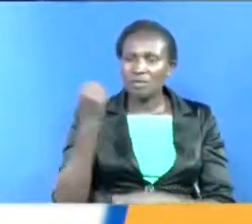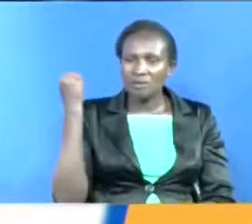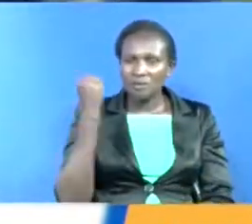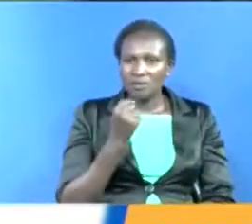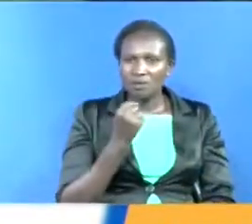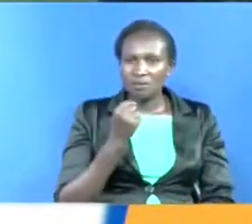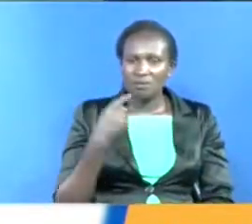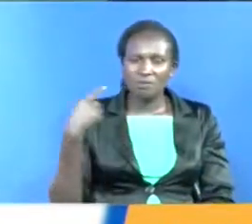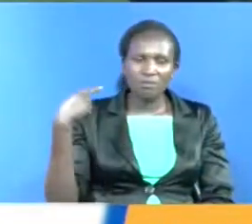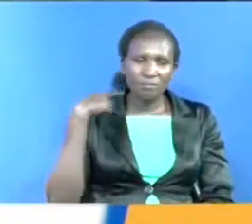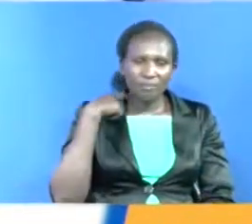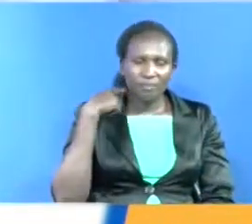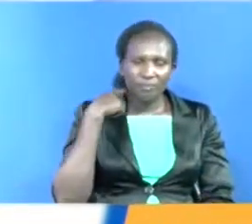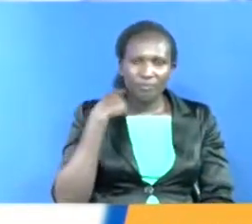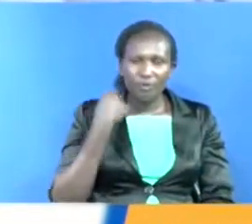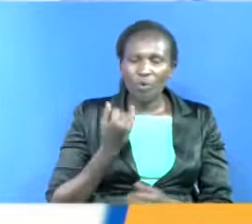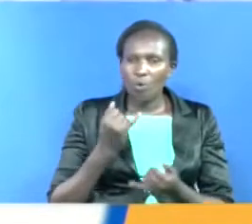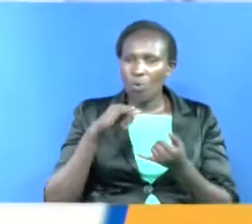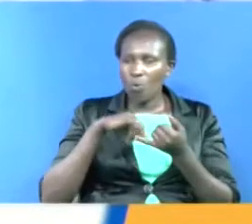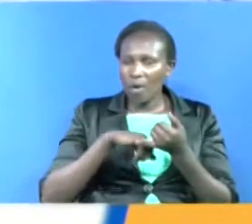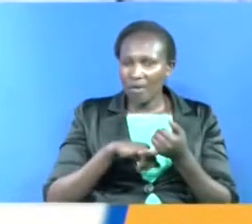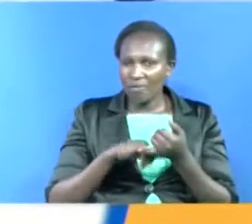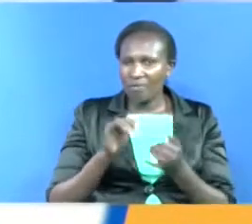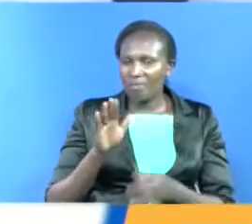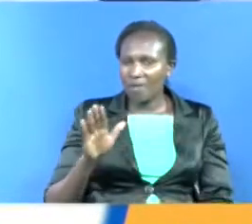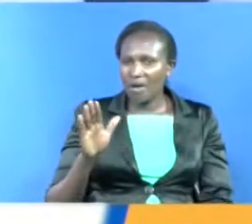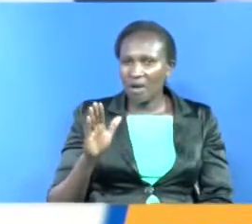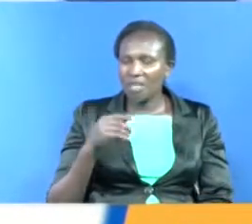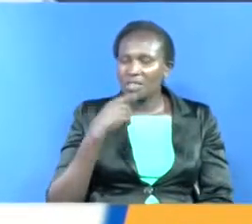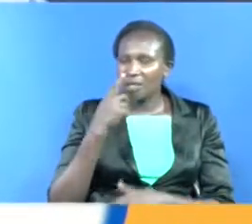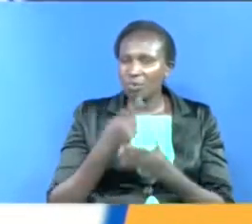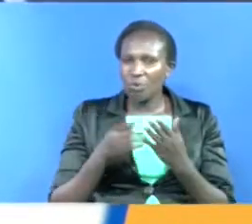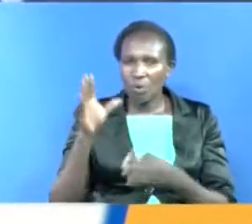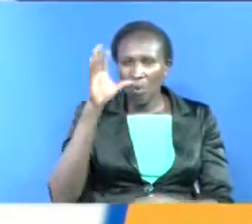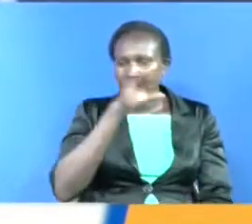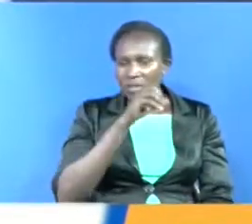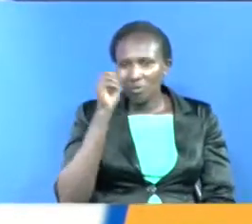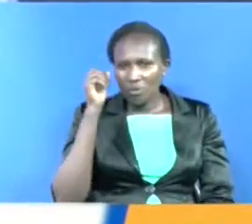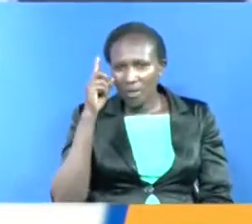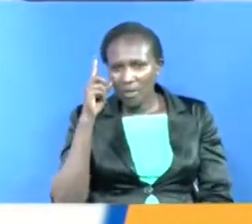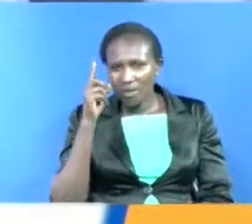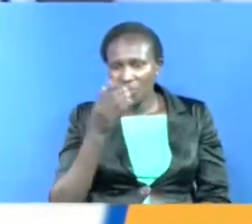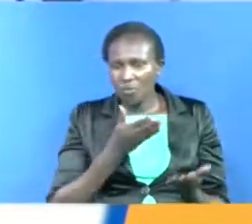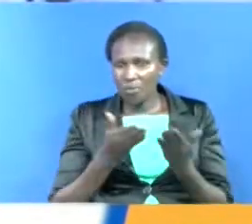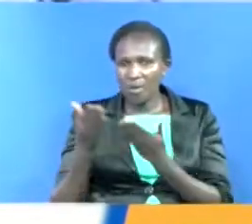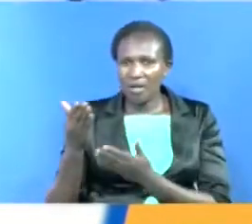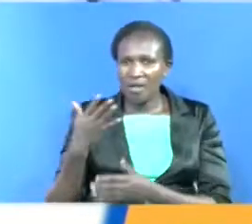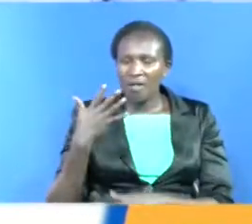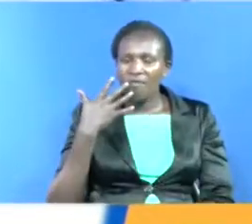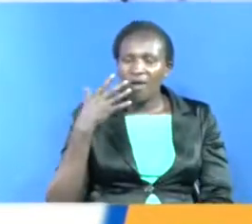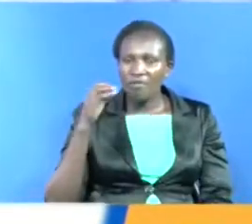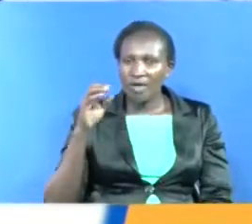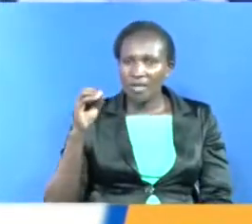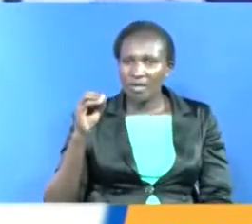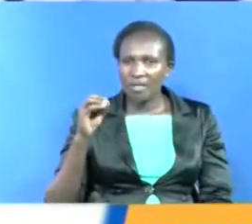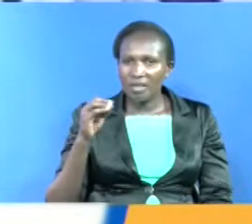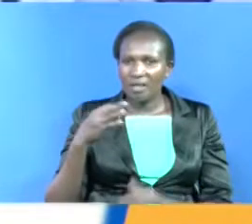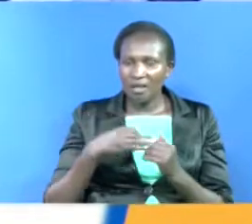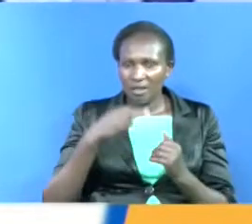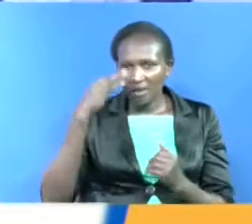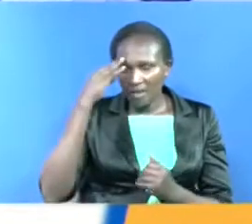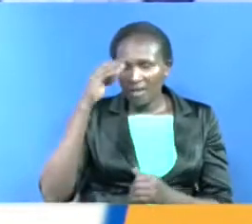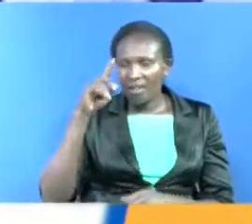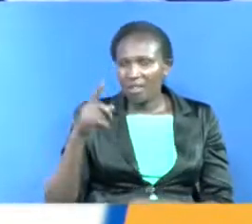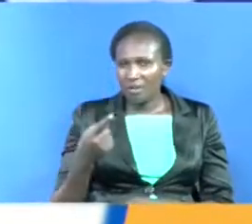kisu shingoni mkewe Bimolin Lubanga, akidai alikosa kuelewa alikopeleka shilingi 1580.